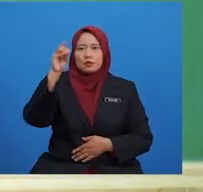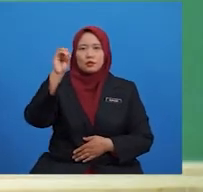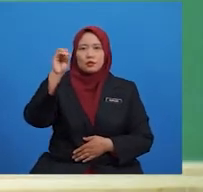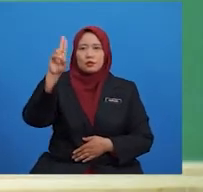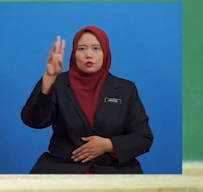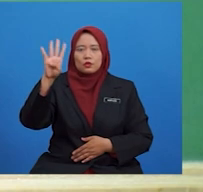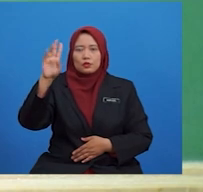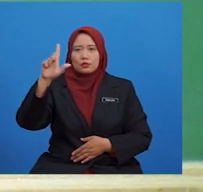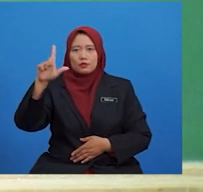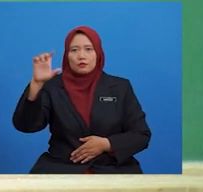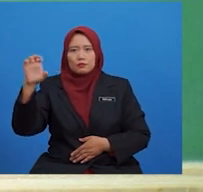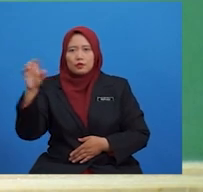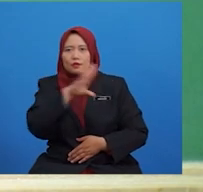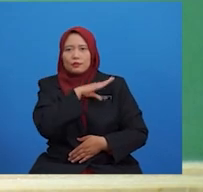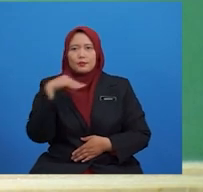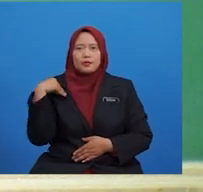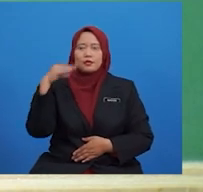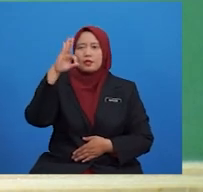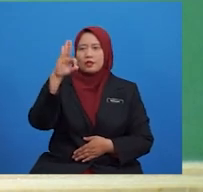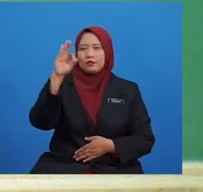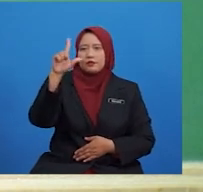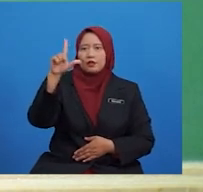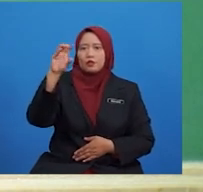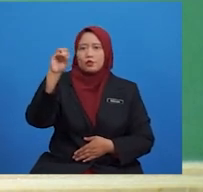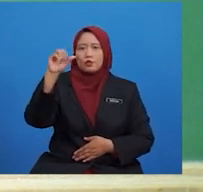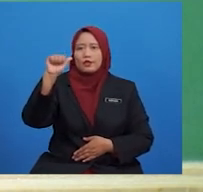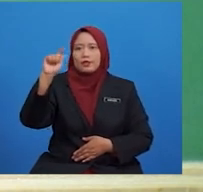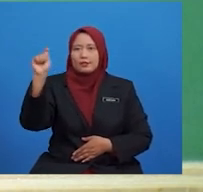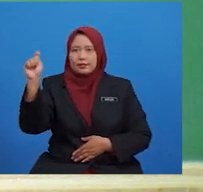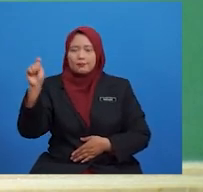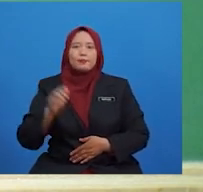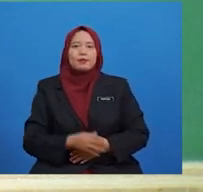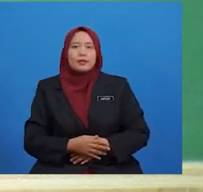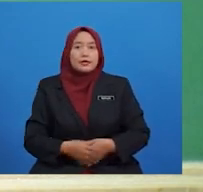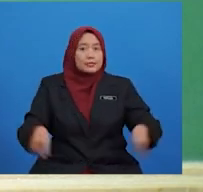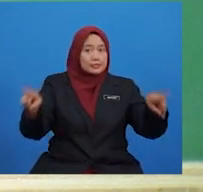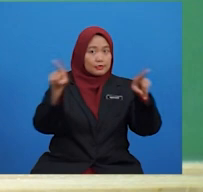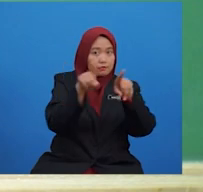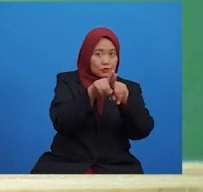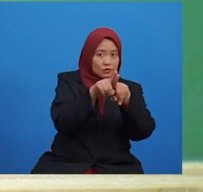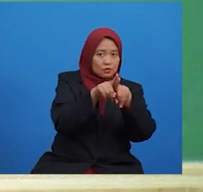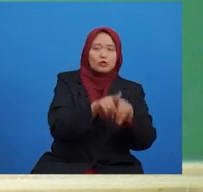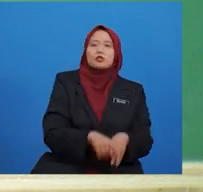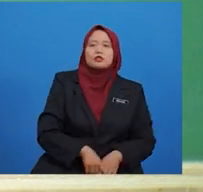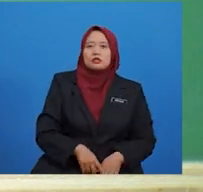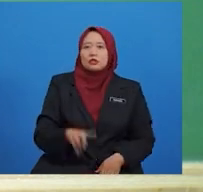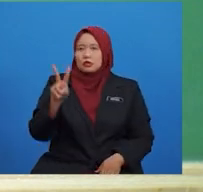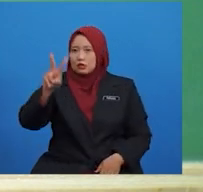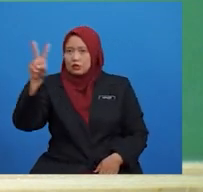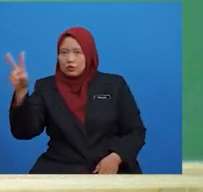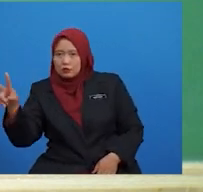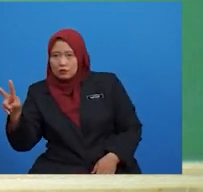Ya, betul. Persamaan jenis data double dan float ialah kedua-duanya memegang